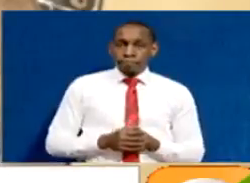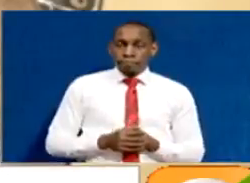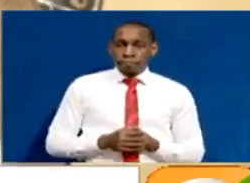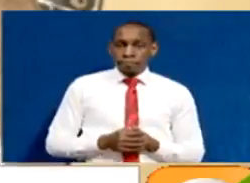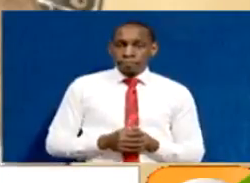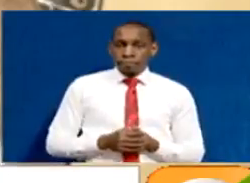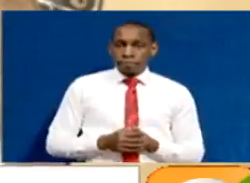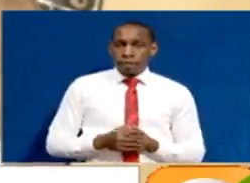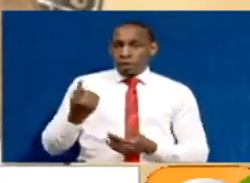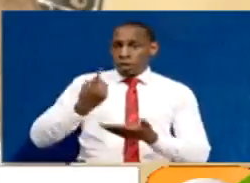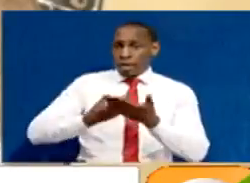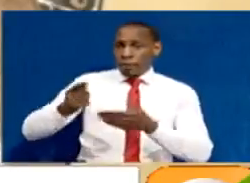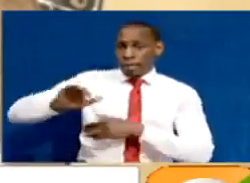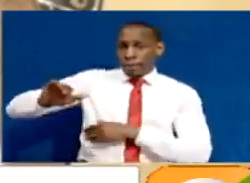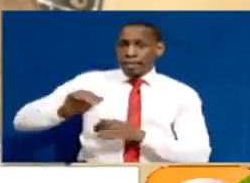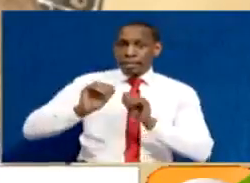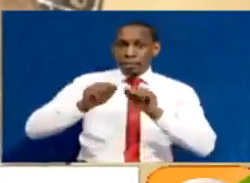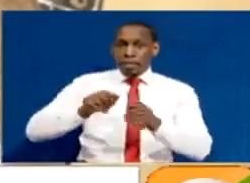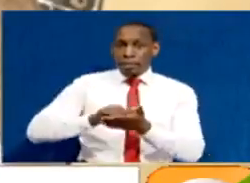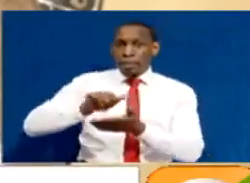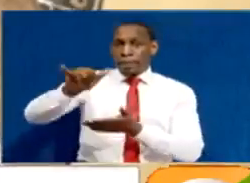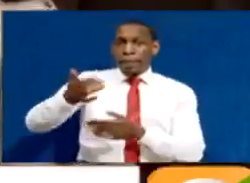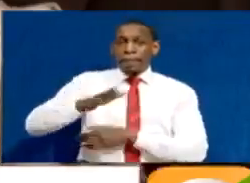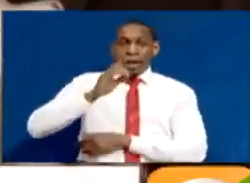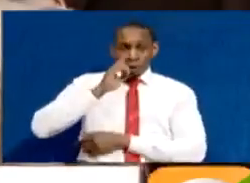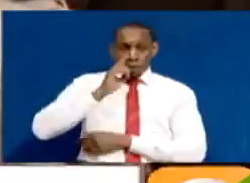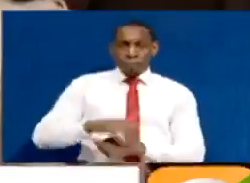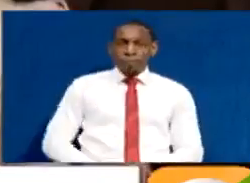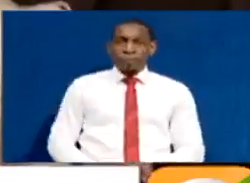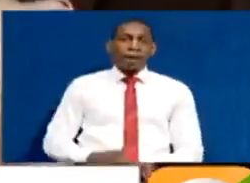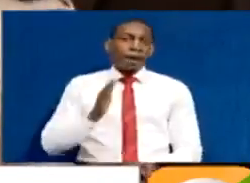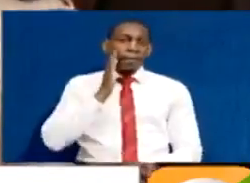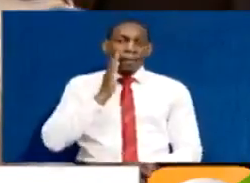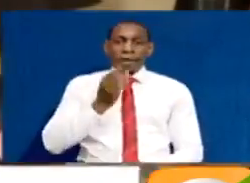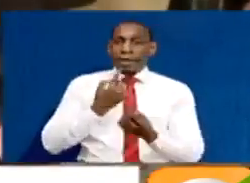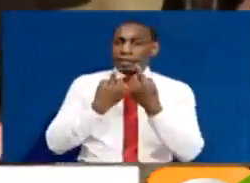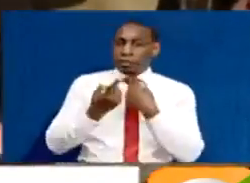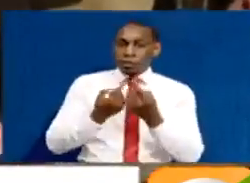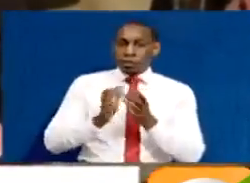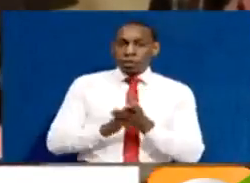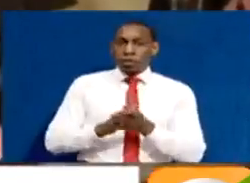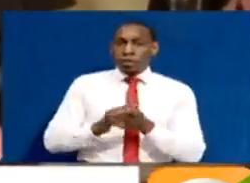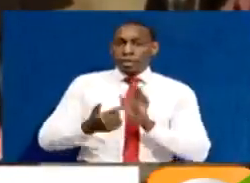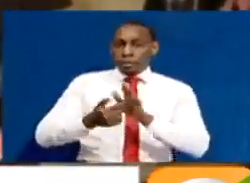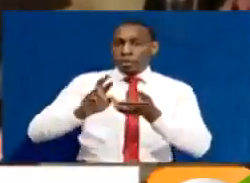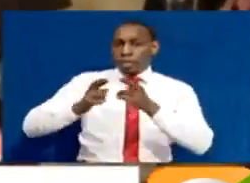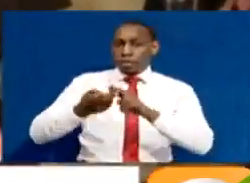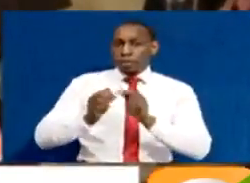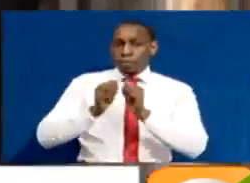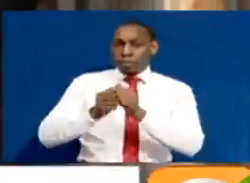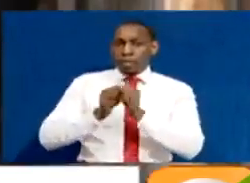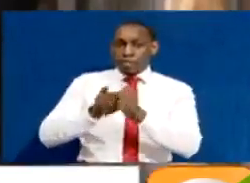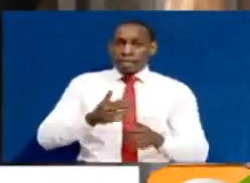kama bado wiki moja niende ng'ambo nakuja nyumbani. Mamake akizungumzia kwa uchache uhusiano wa mwanawe na